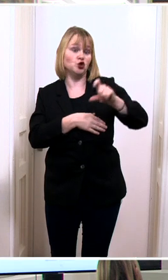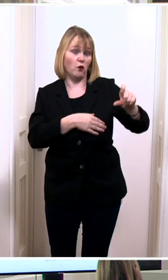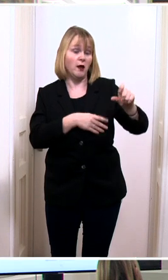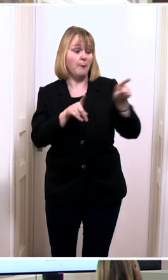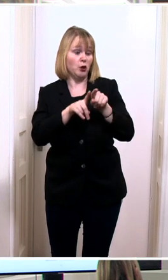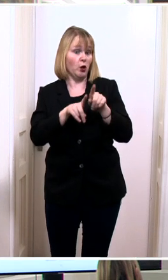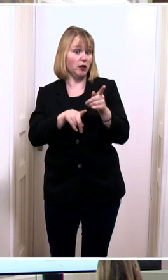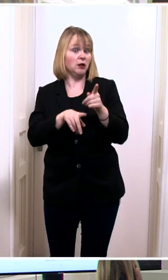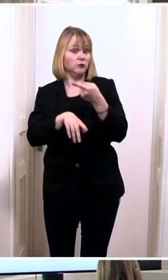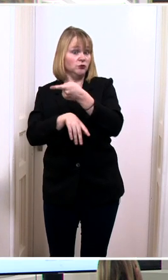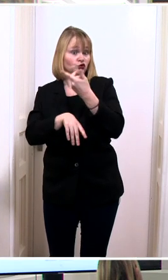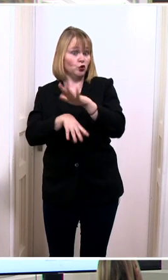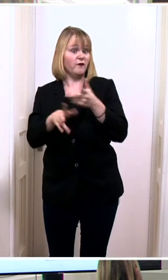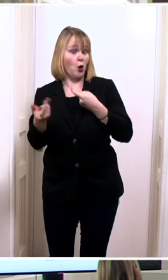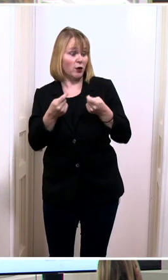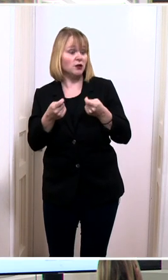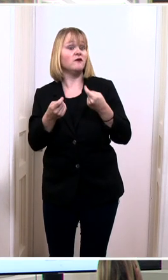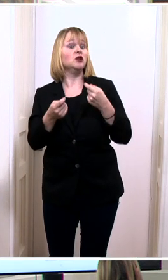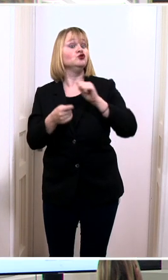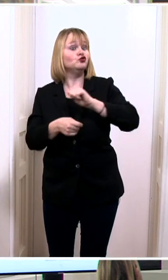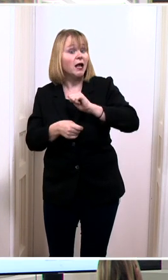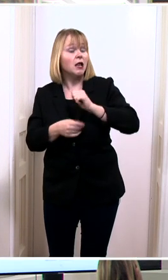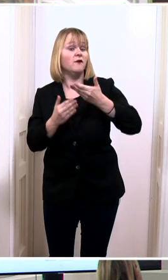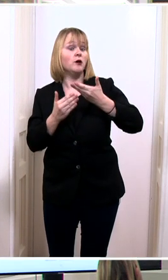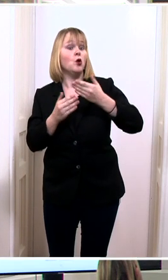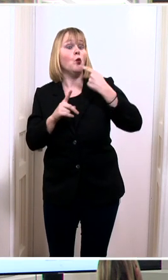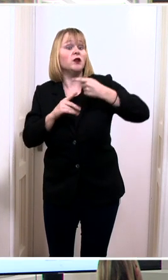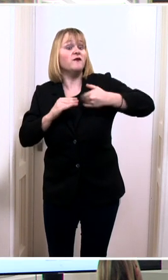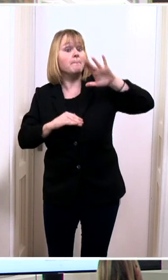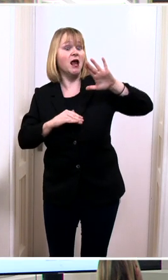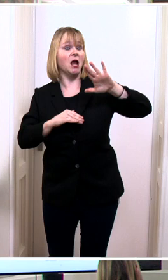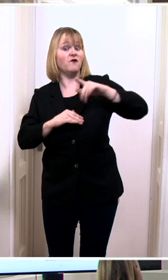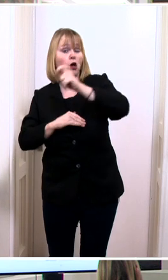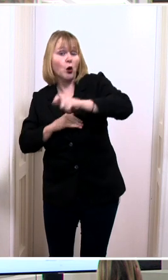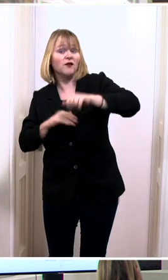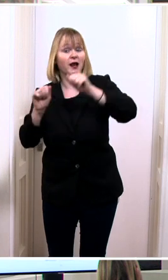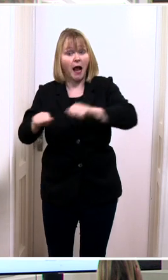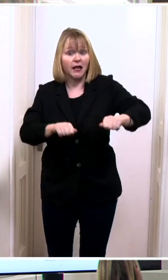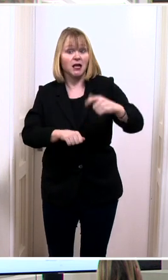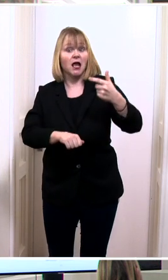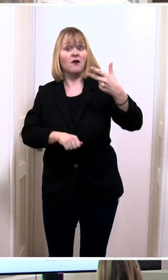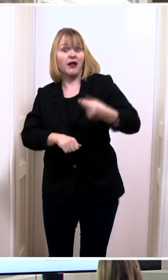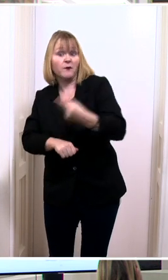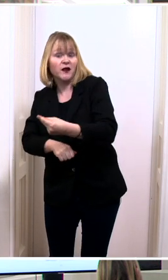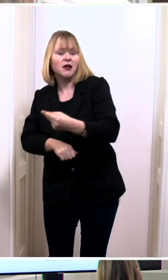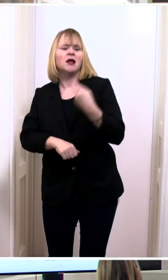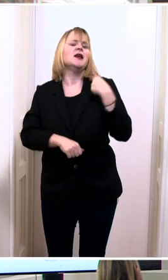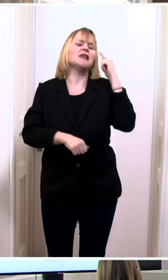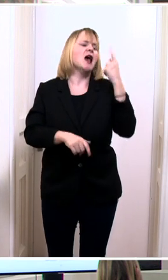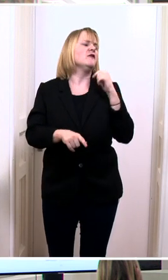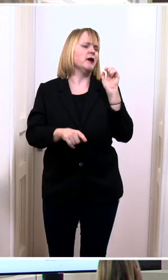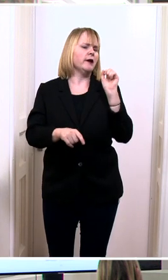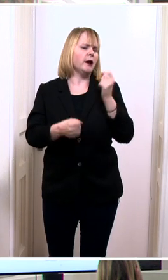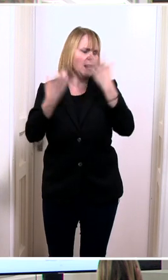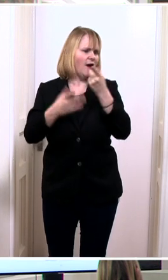bereit, schneller mehr Leute zu impfen? Ja, also wir richten uns schon danach, dass wir flexibel sein